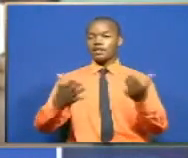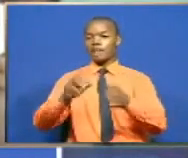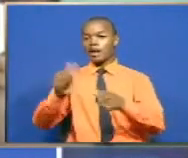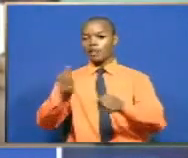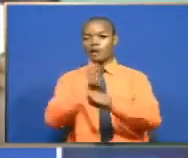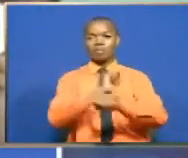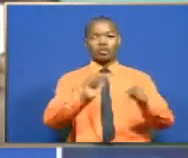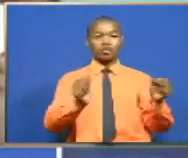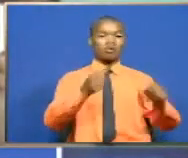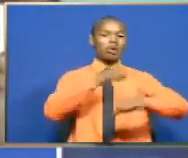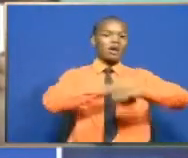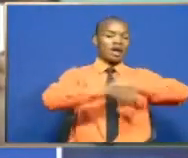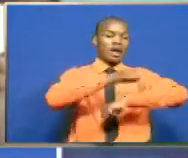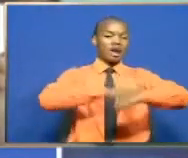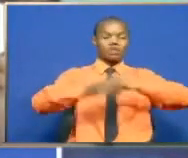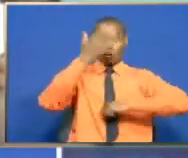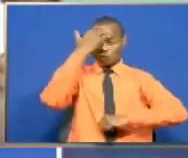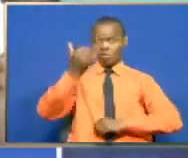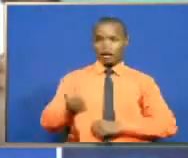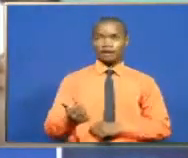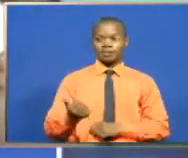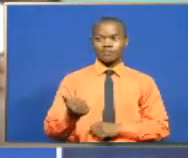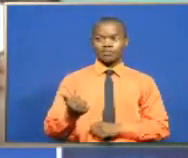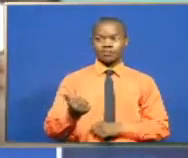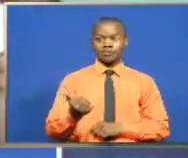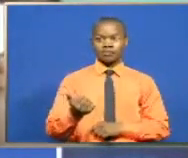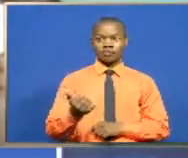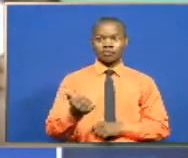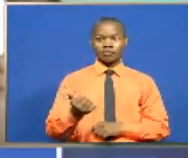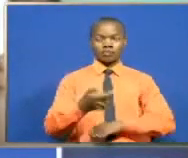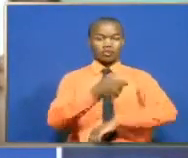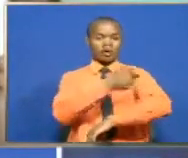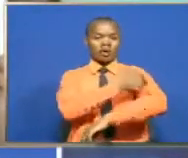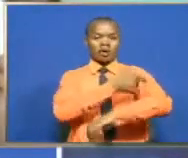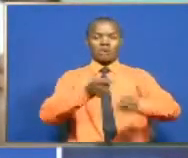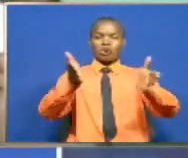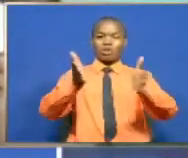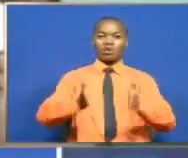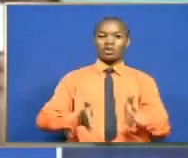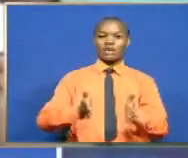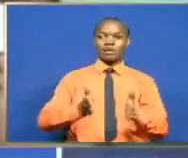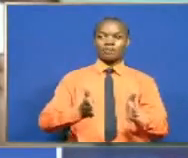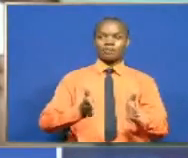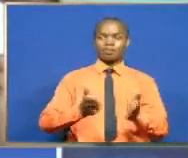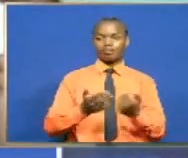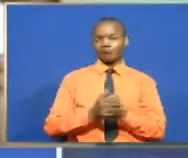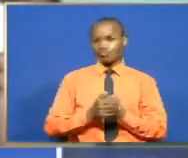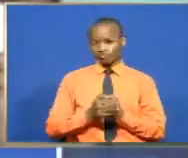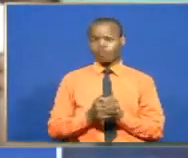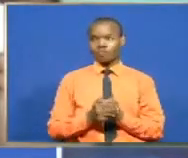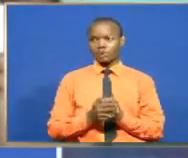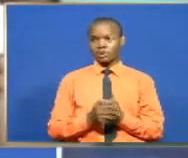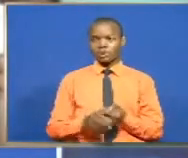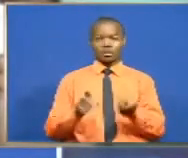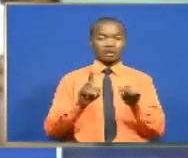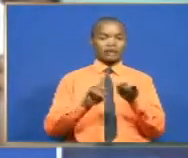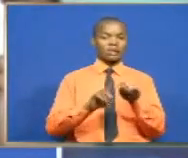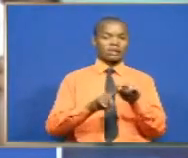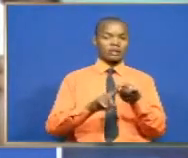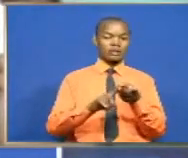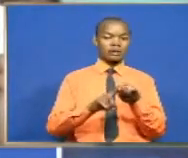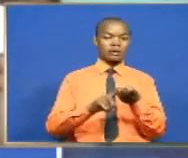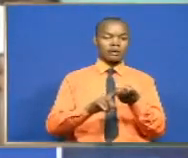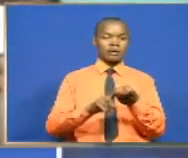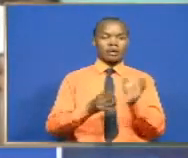kama kuajiri madaktari 2000, kuajiri wa clinical officers